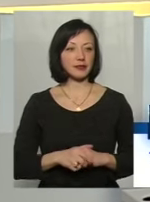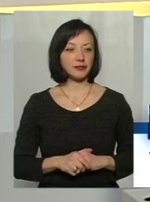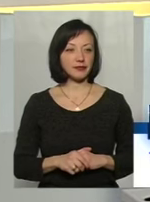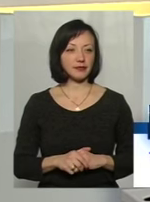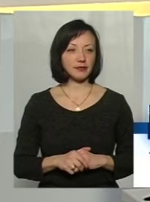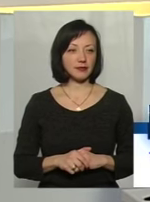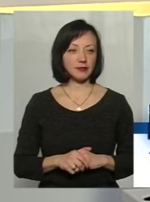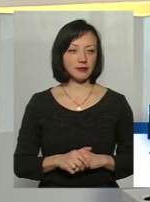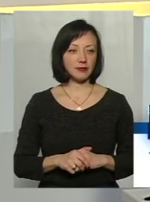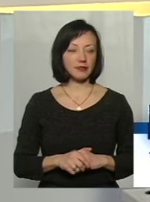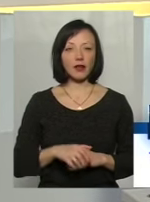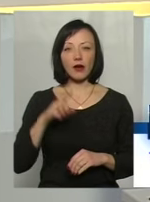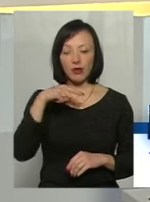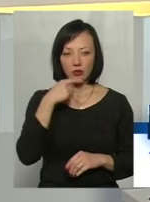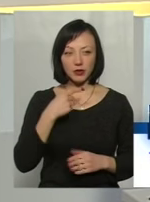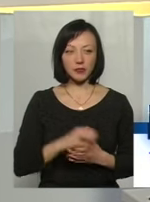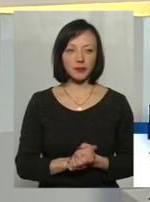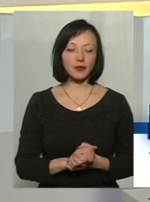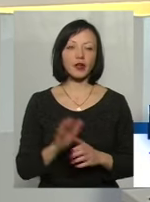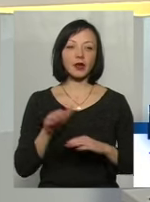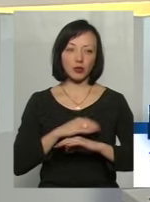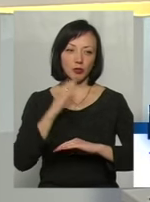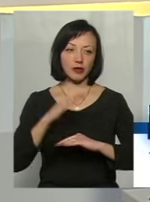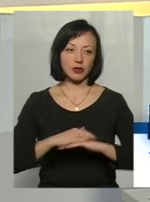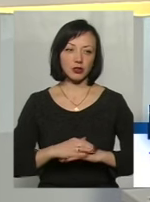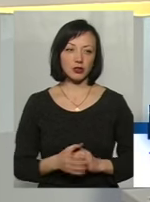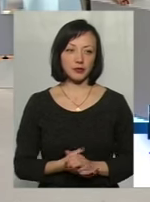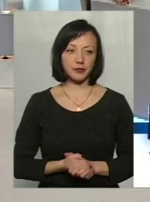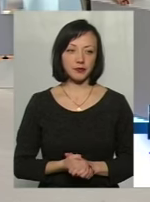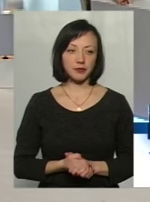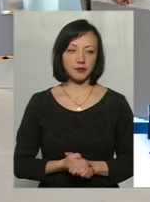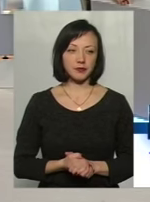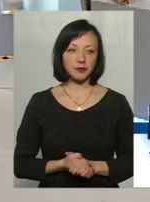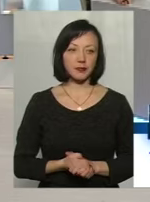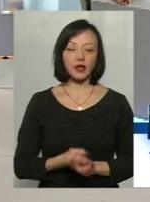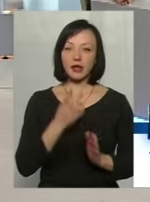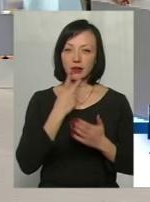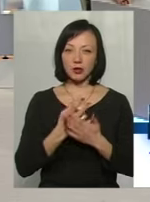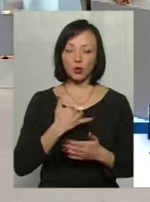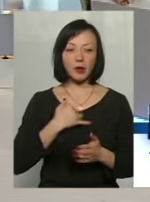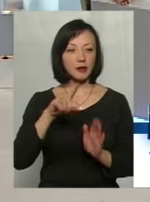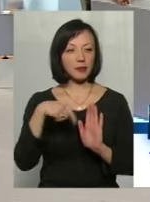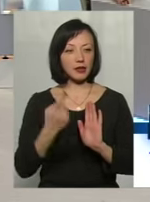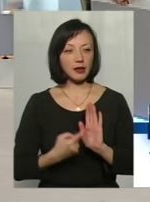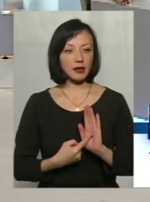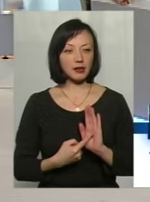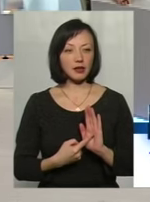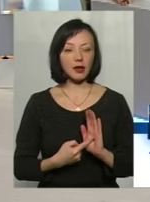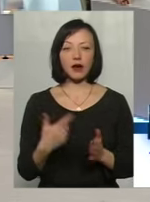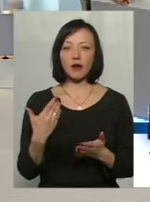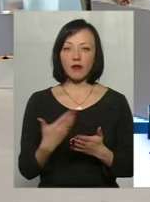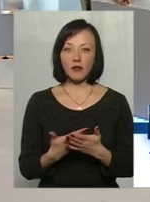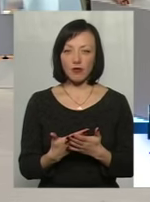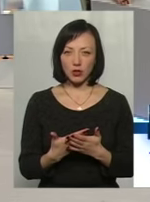ефірі? Алло? Алло, добрий вечір. Добрий вечір. Дивіться, у мене таке питання. От багато